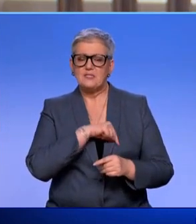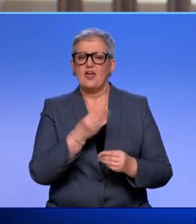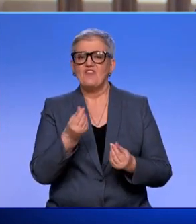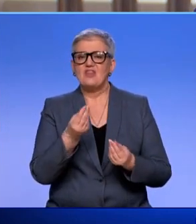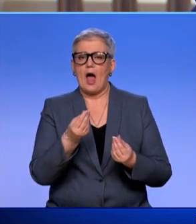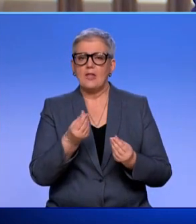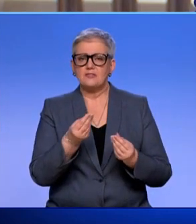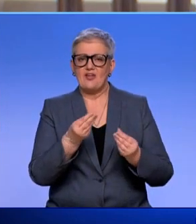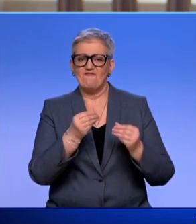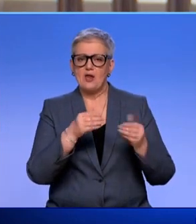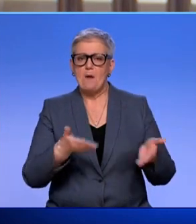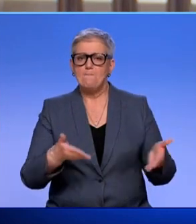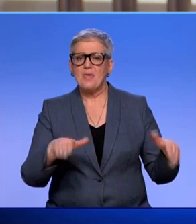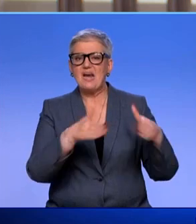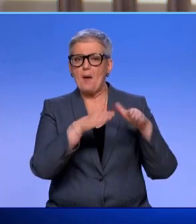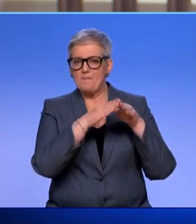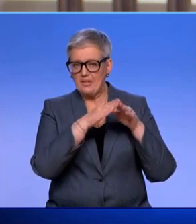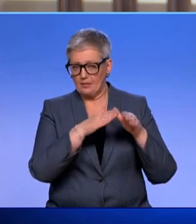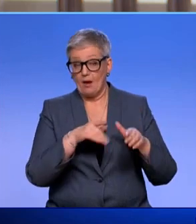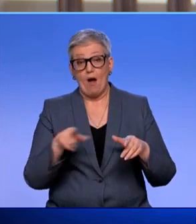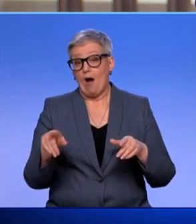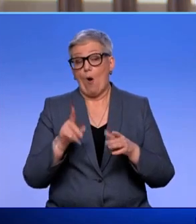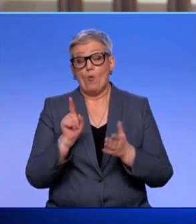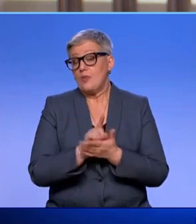Причем обосновывать он это никому не обязан.